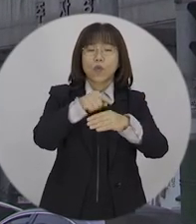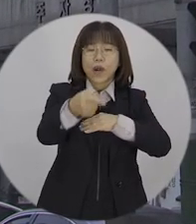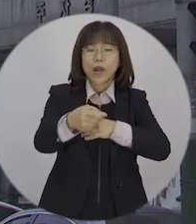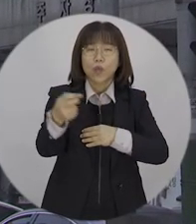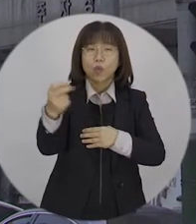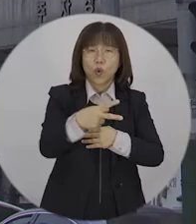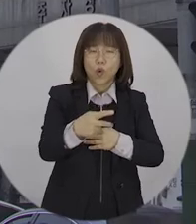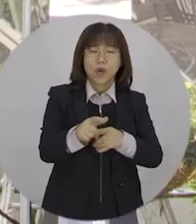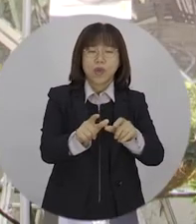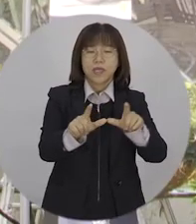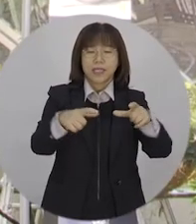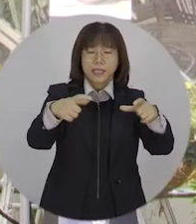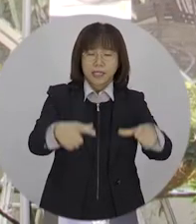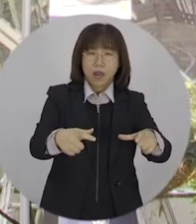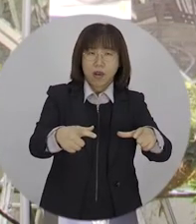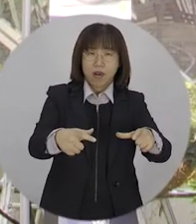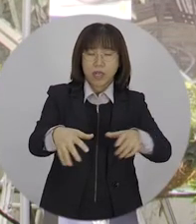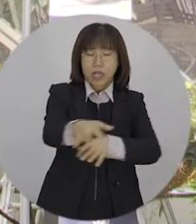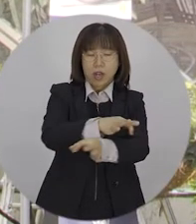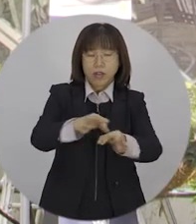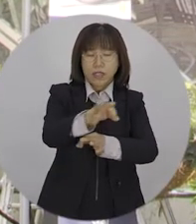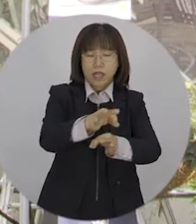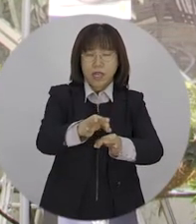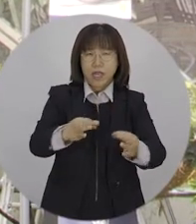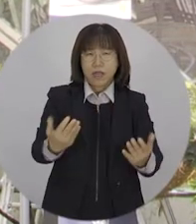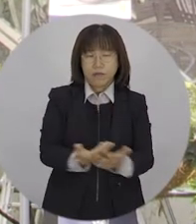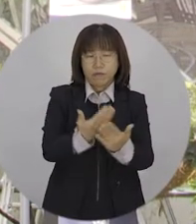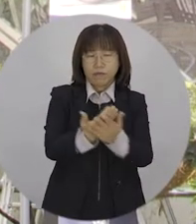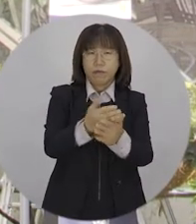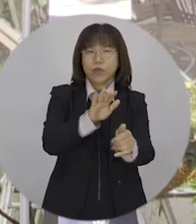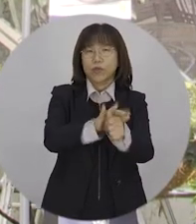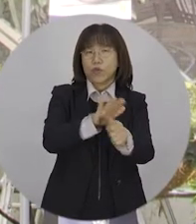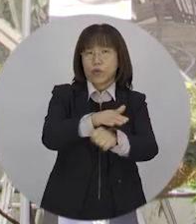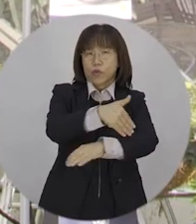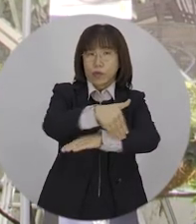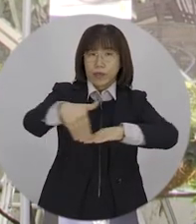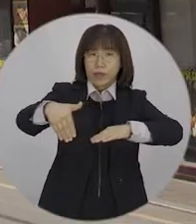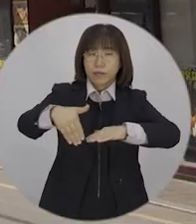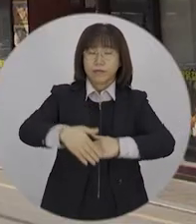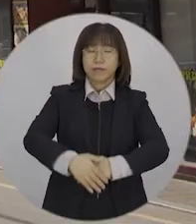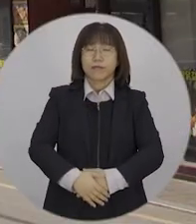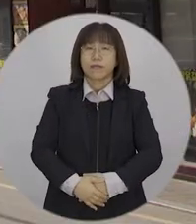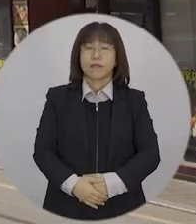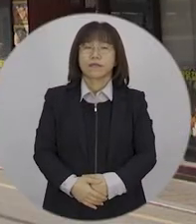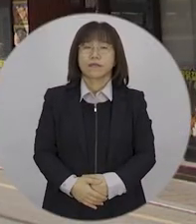경제에 활력을 불어넣기 위한 다양한 지원책을 펼쳐나간다는 방침입니다.